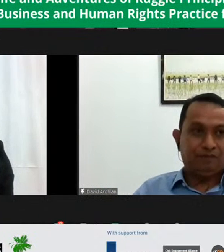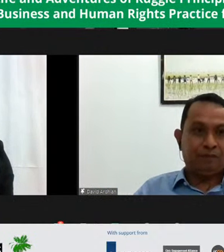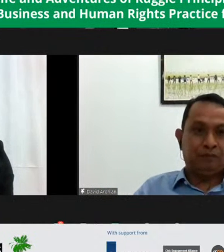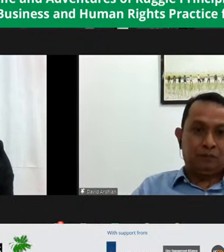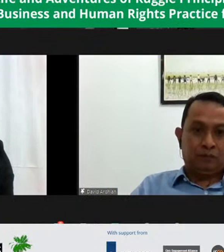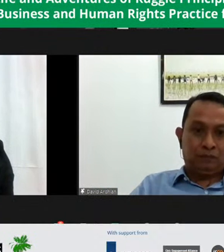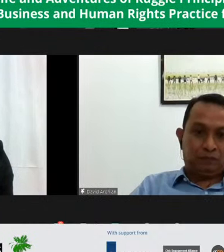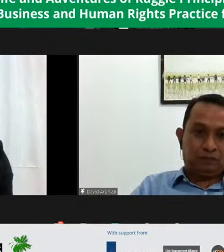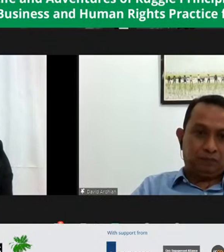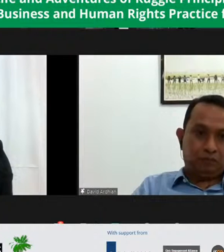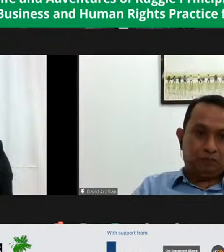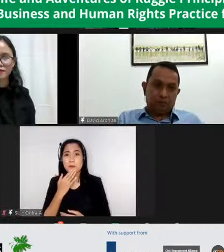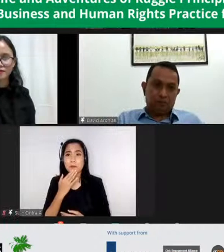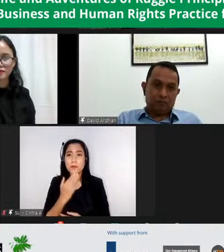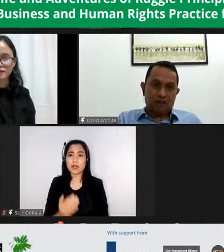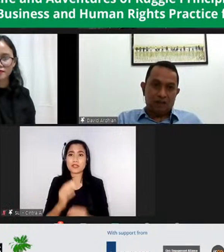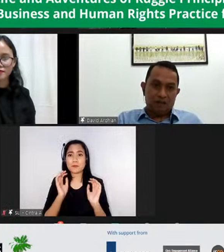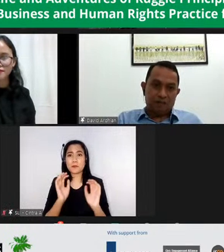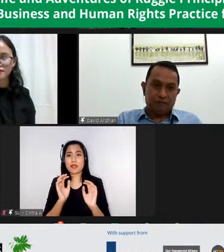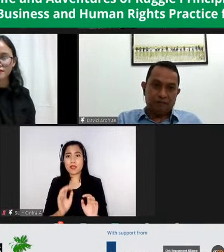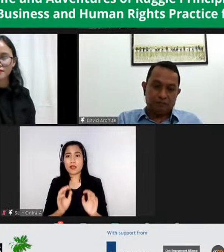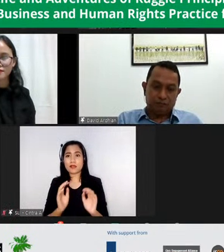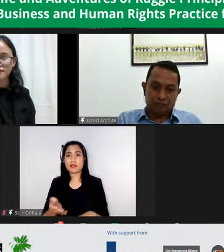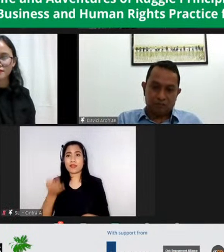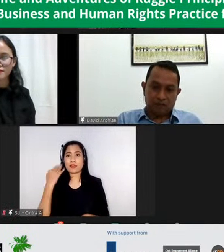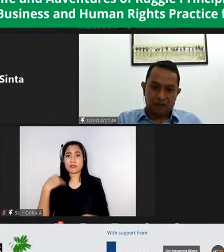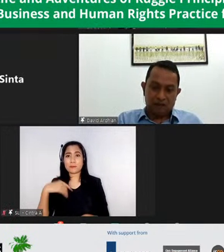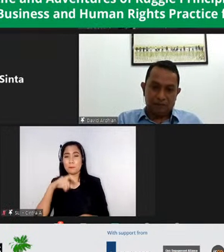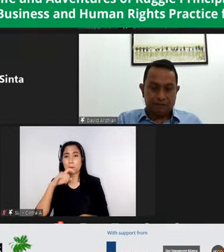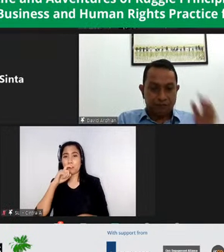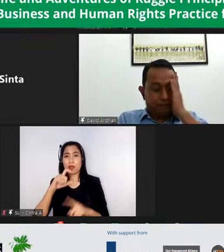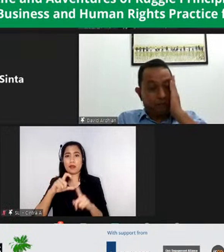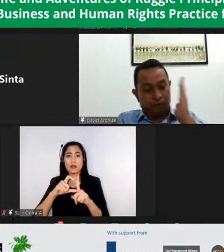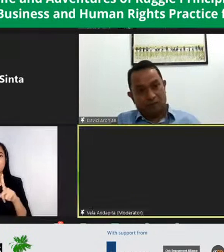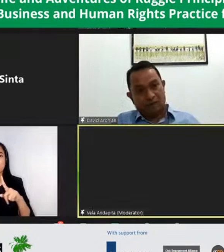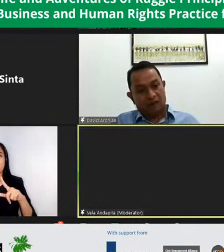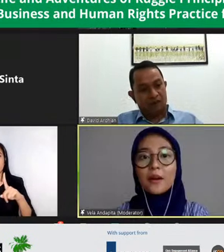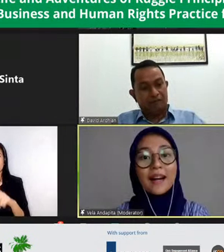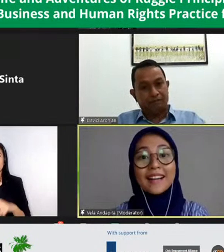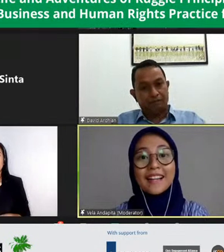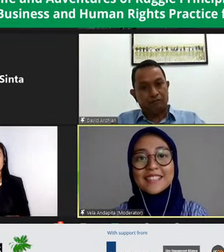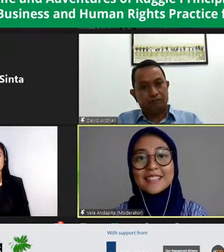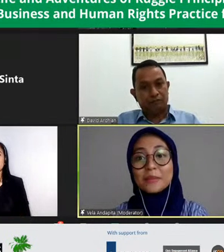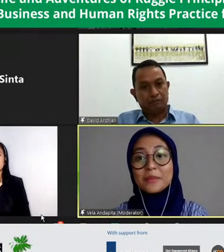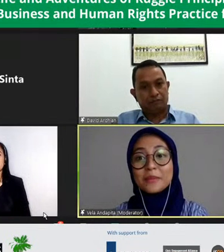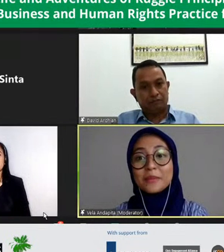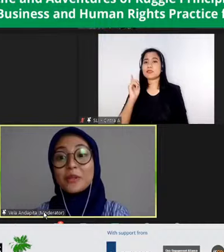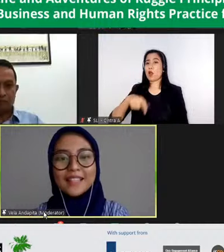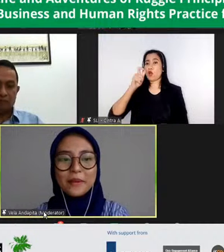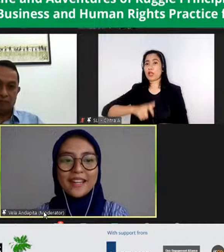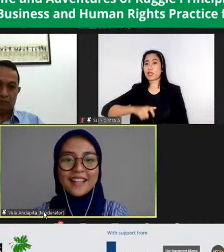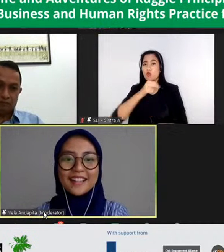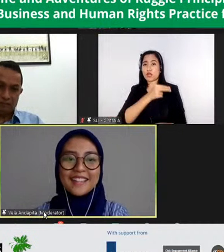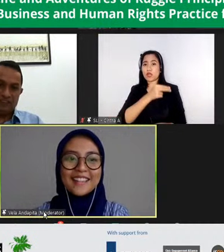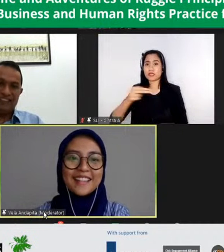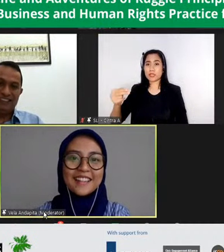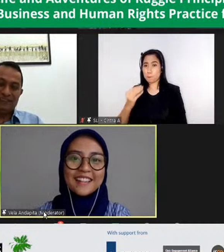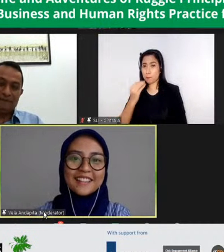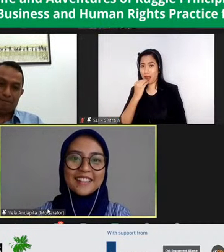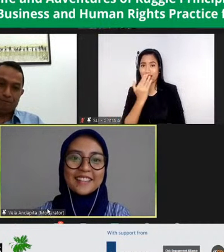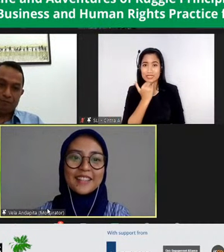Pak David tadi sempat menjelaskan Bagaimana bras ini adalah Mega sektor di Indonesia karena Kara orang Indonesia tuh kalau enggak makan nasi belum makan ya Pak ya